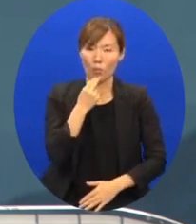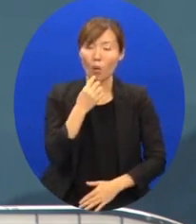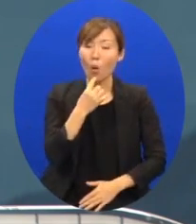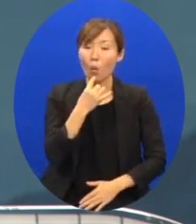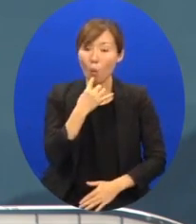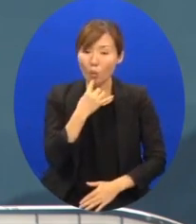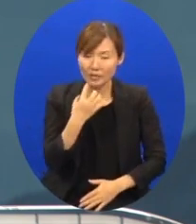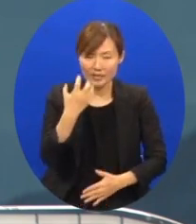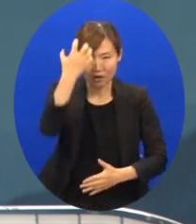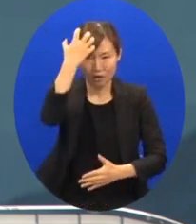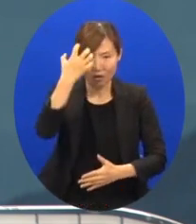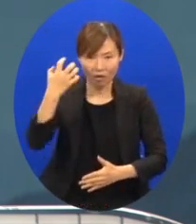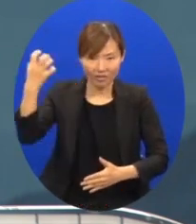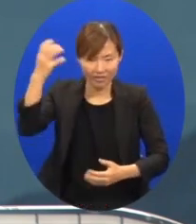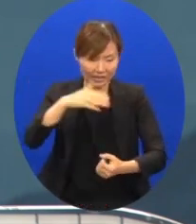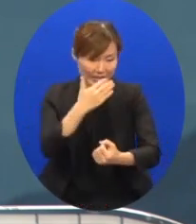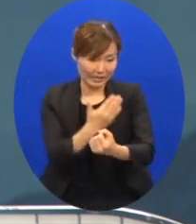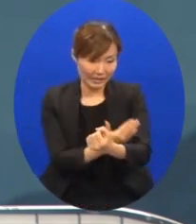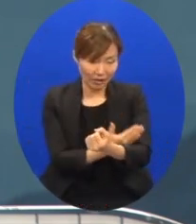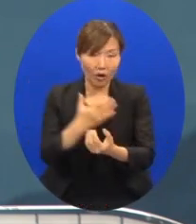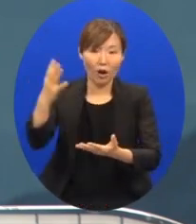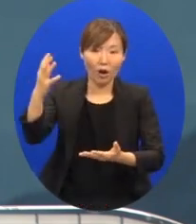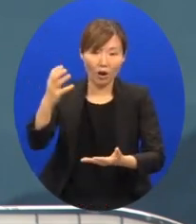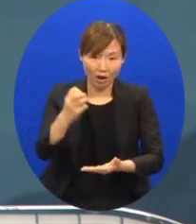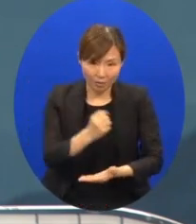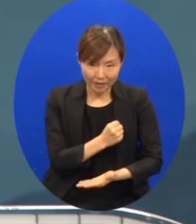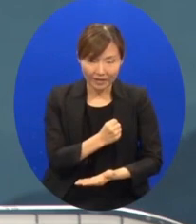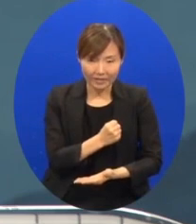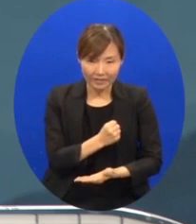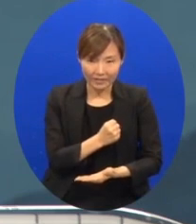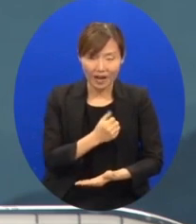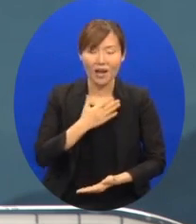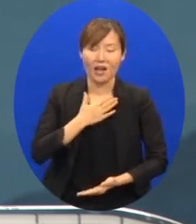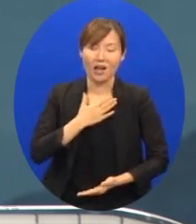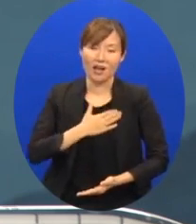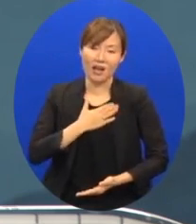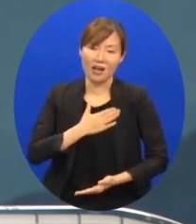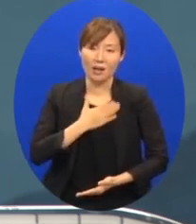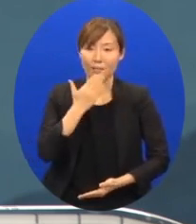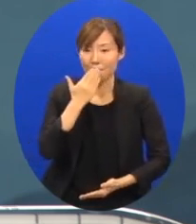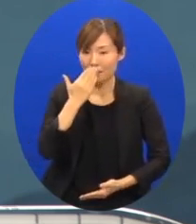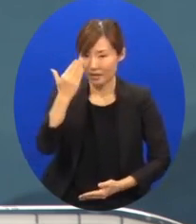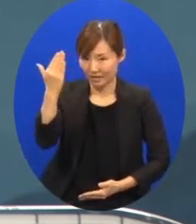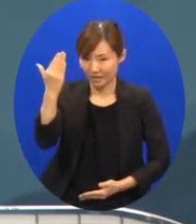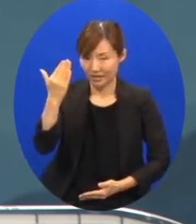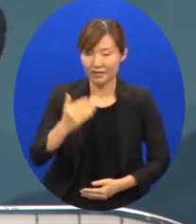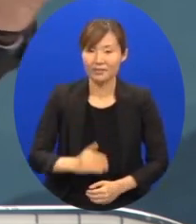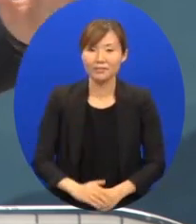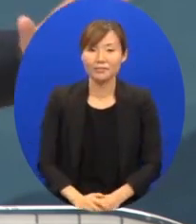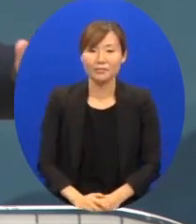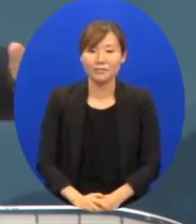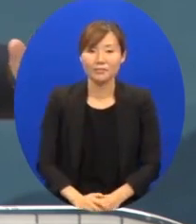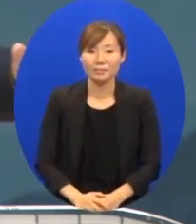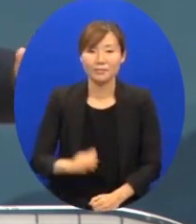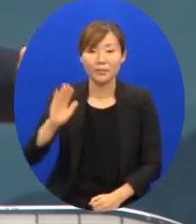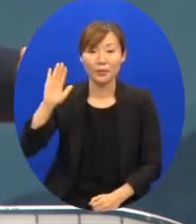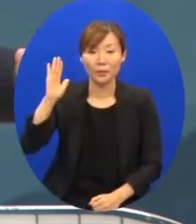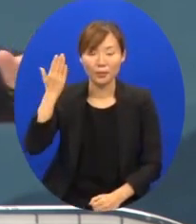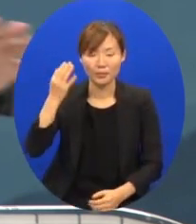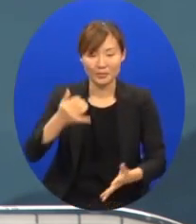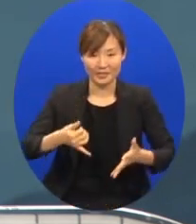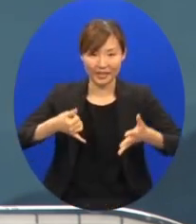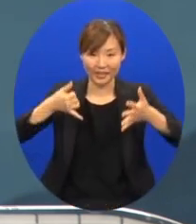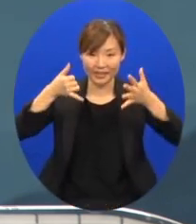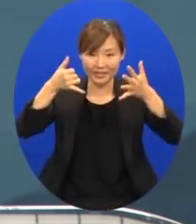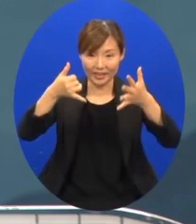성령의 능력으로만 알 수가 있는 것입니다 우리가 요즘 살아가는 이 세상은